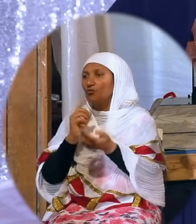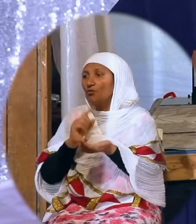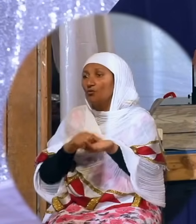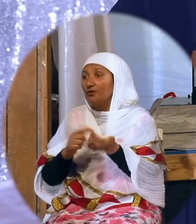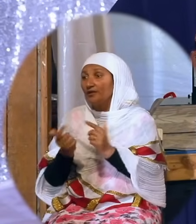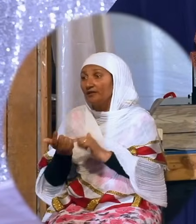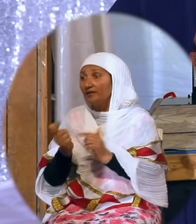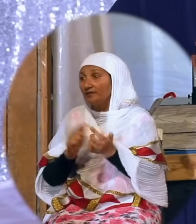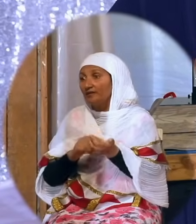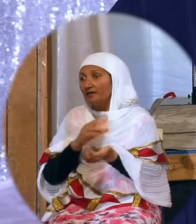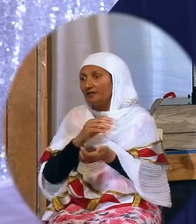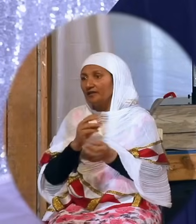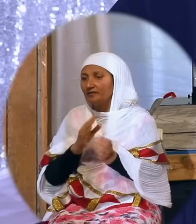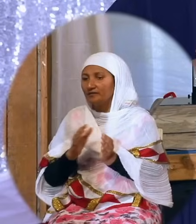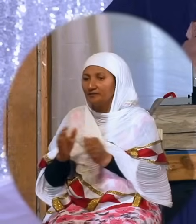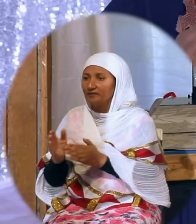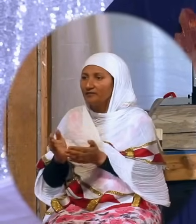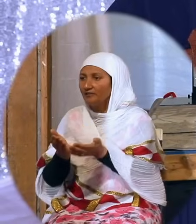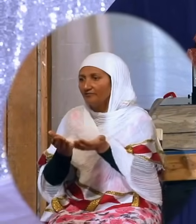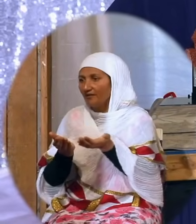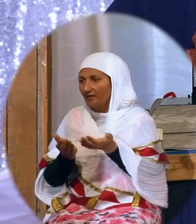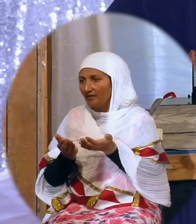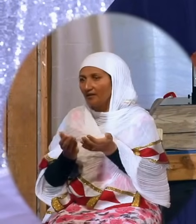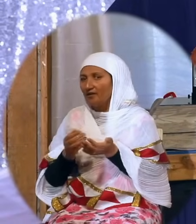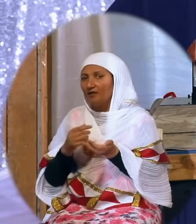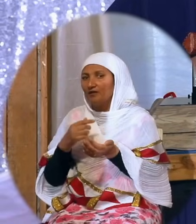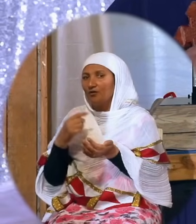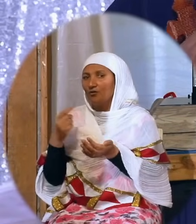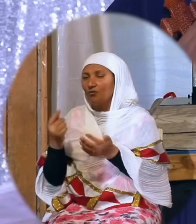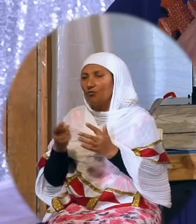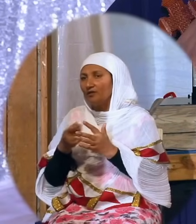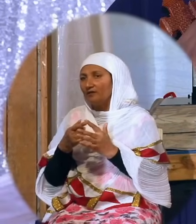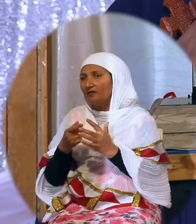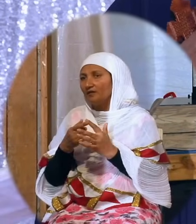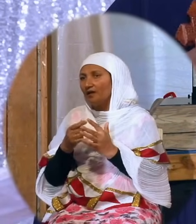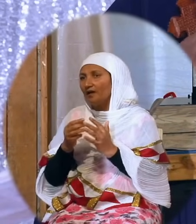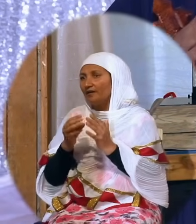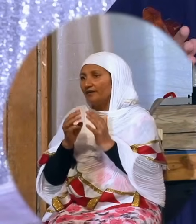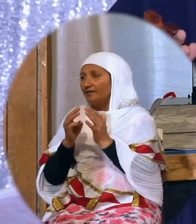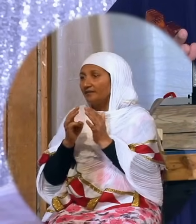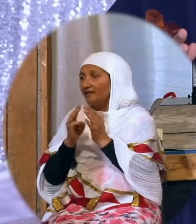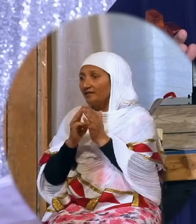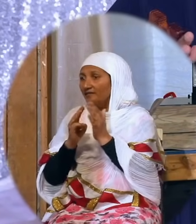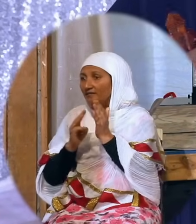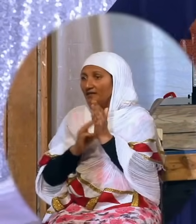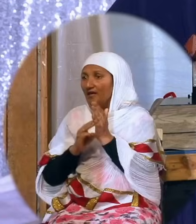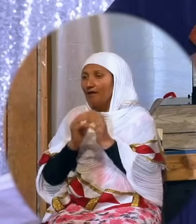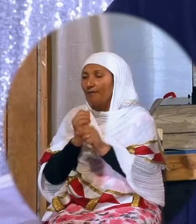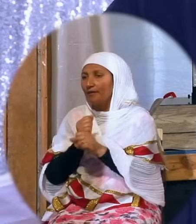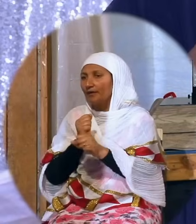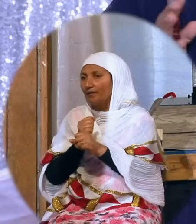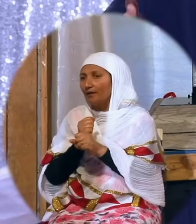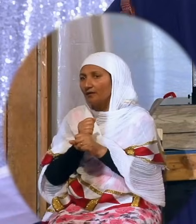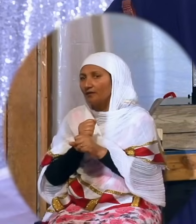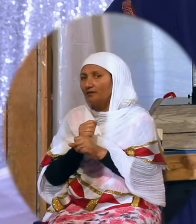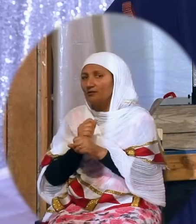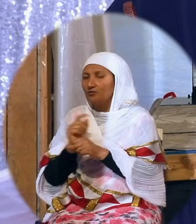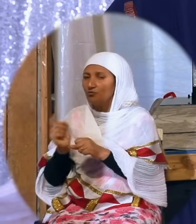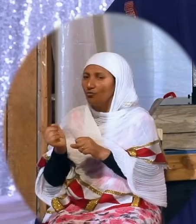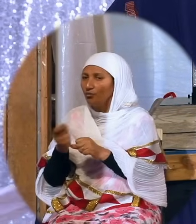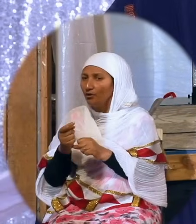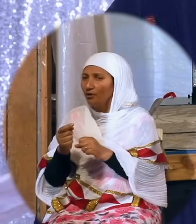ዝግጅት ያስፈልጋል ለመልሱ ሁለተኛ የስነ ምግባር የምግባር ጉዳይ ስለሆነ መንገዱ